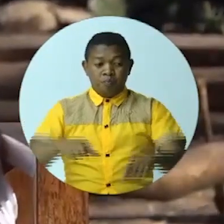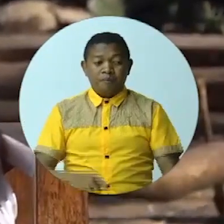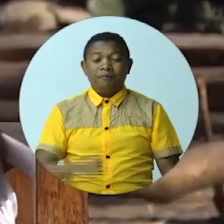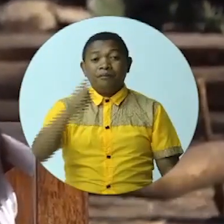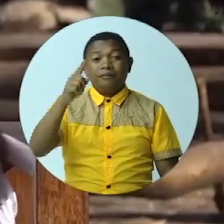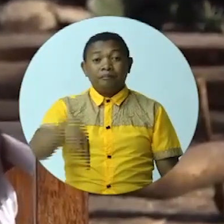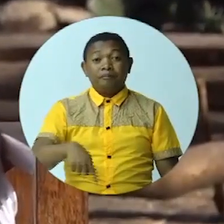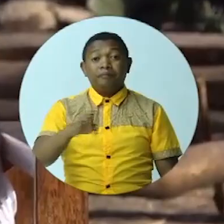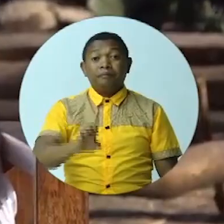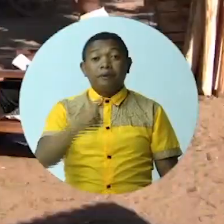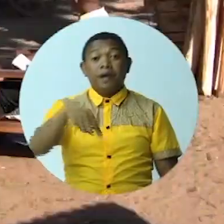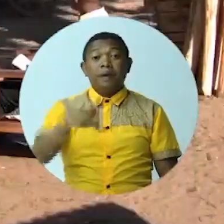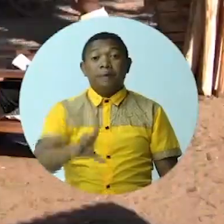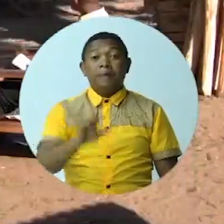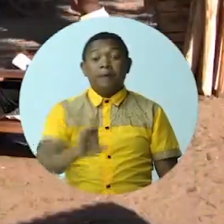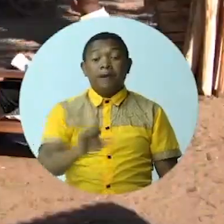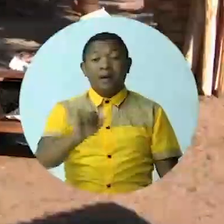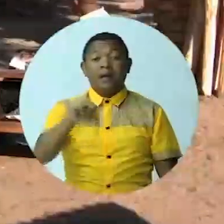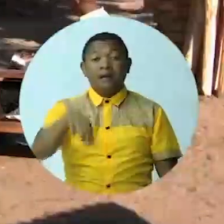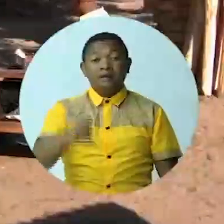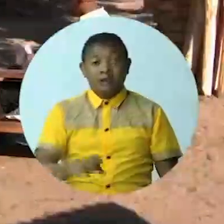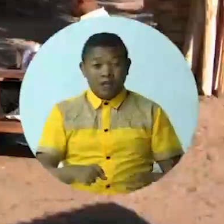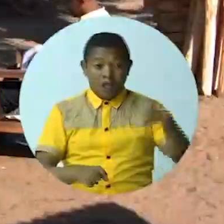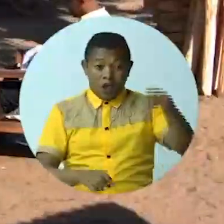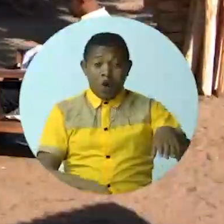mamba sy mampitohy any